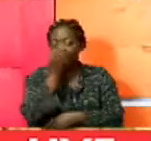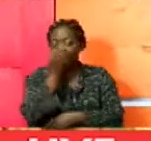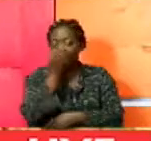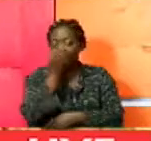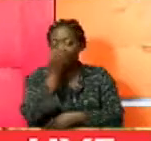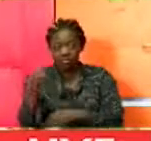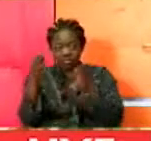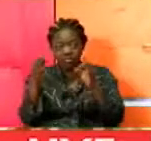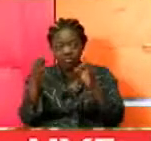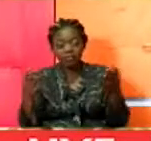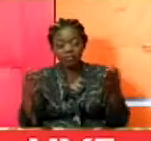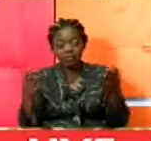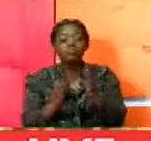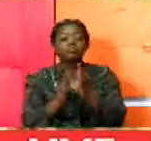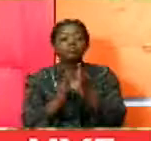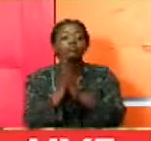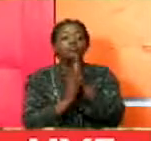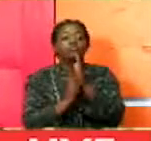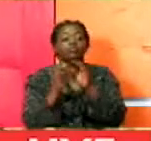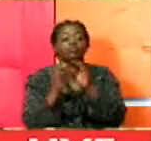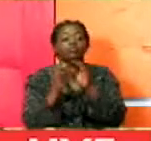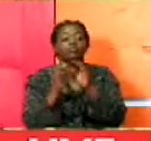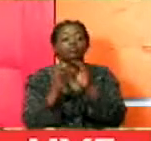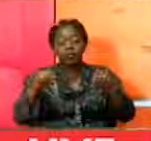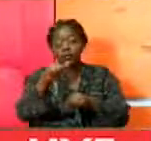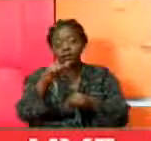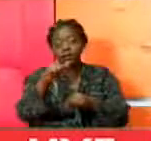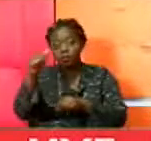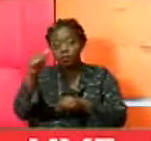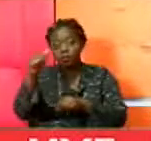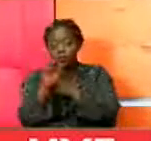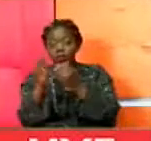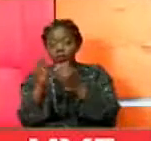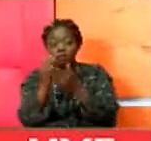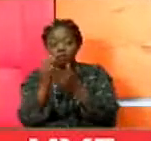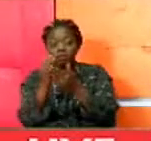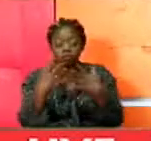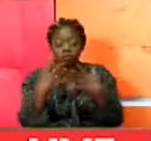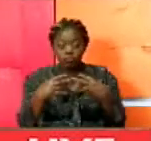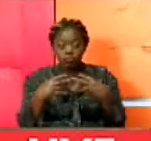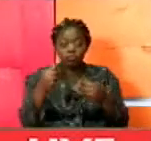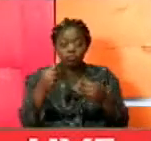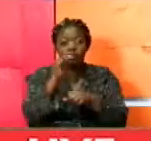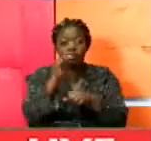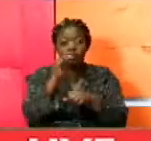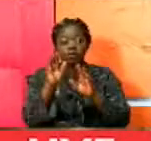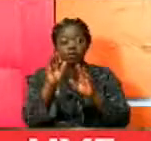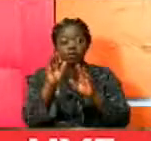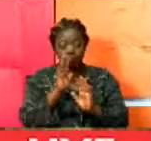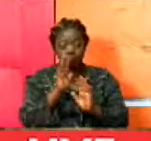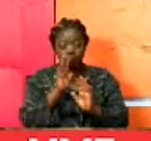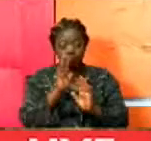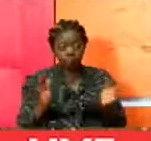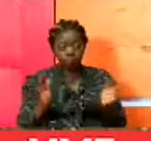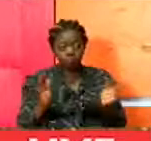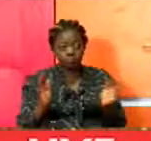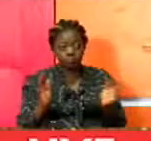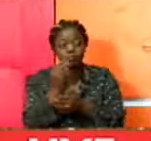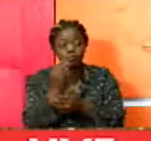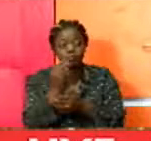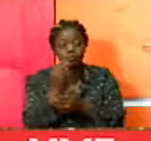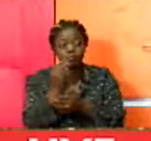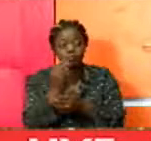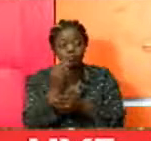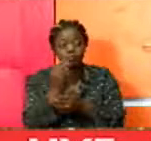bino. Biyayanirwa nnyo katale kaakuno n'ebweru kyokka olw'ekyeya emirimu gyabwe gidiridde. Kubasinga wano nfuna